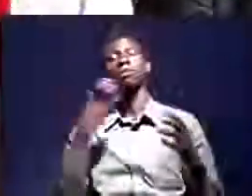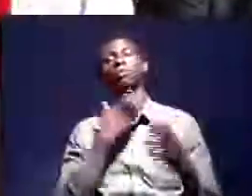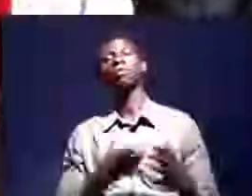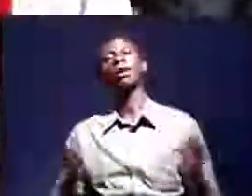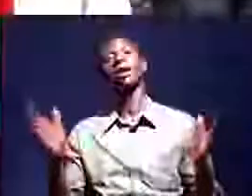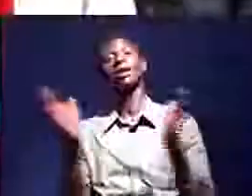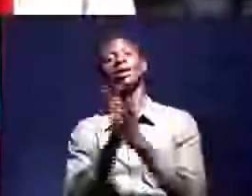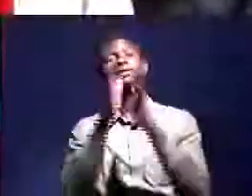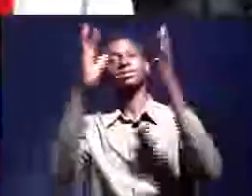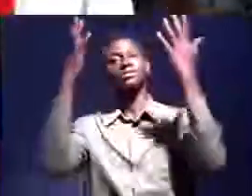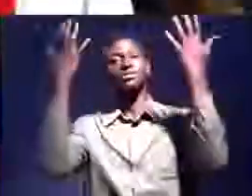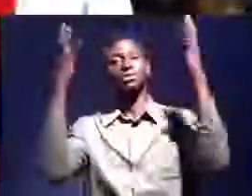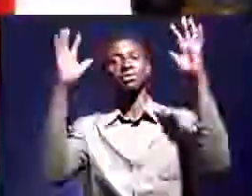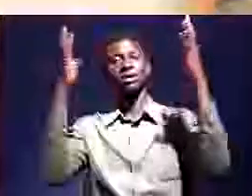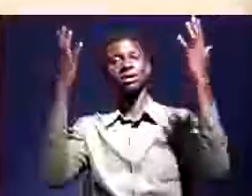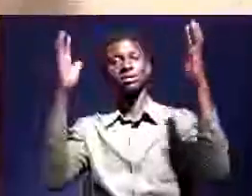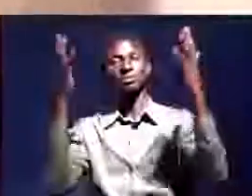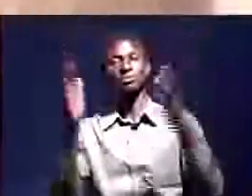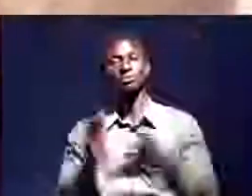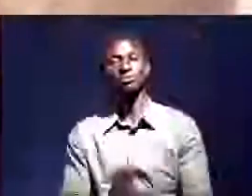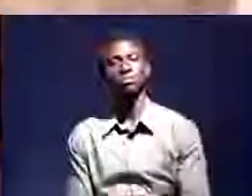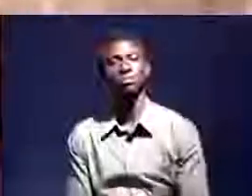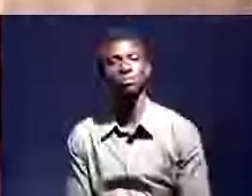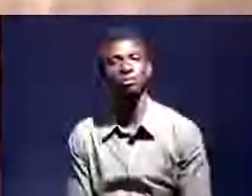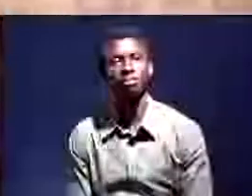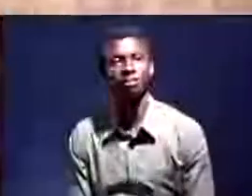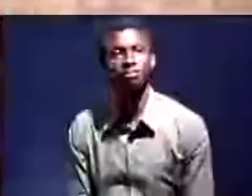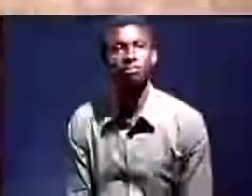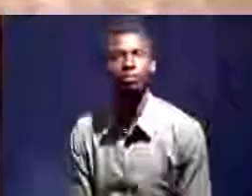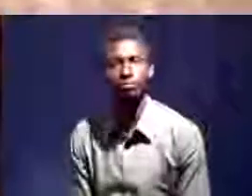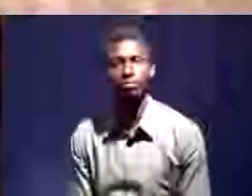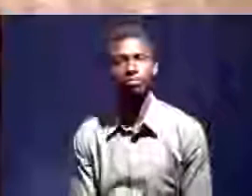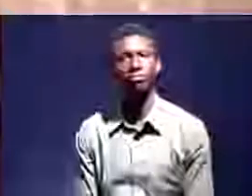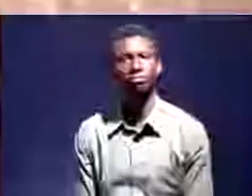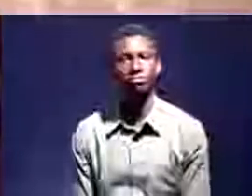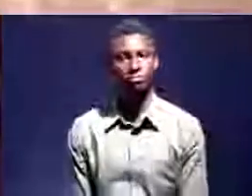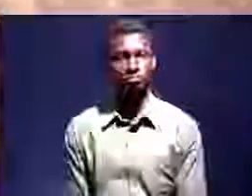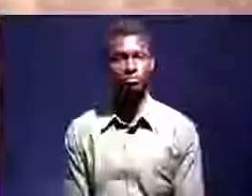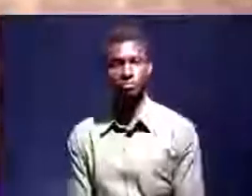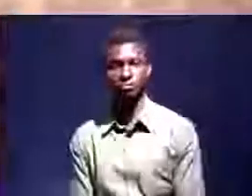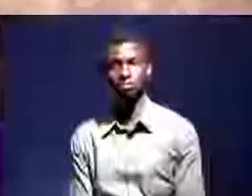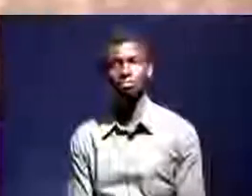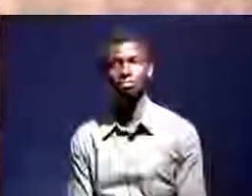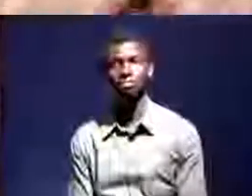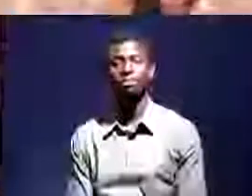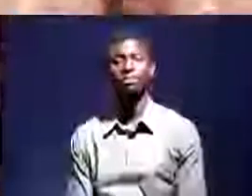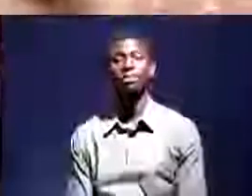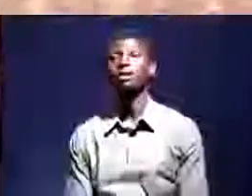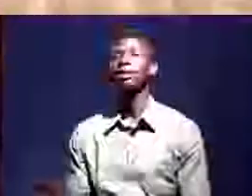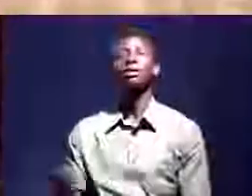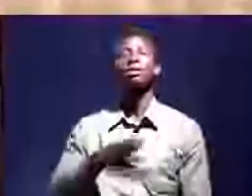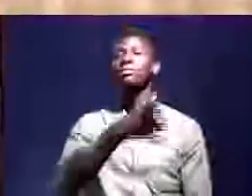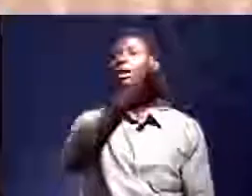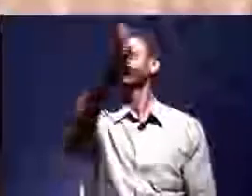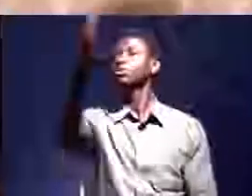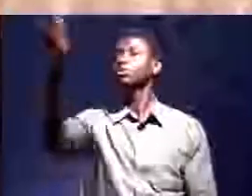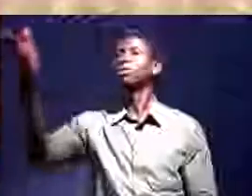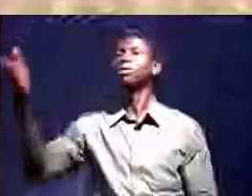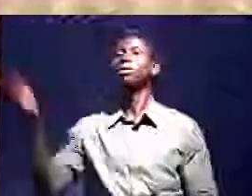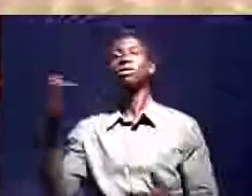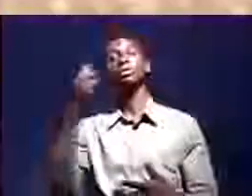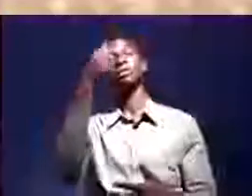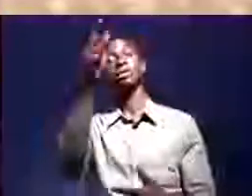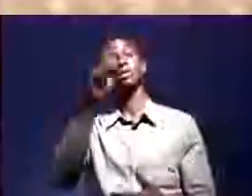sana. But all over Tanzania. Lakini mahali kote Tanzania. We are getting baptismal report